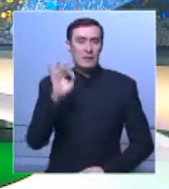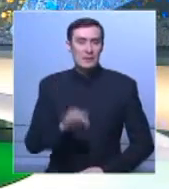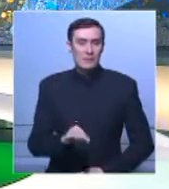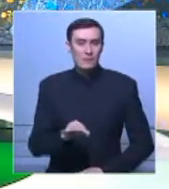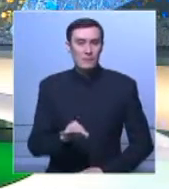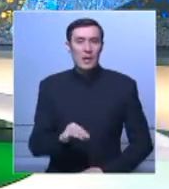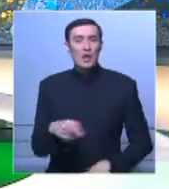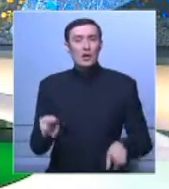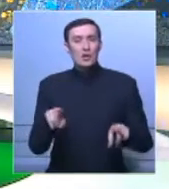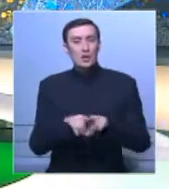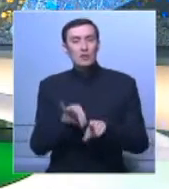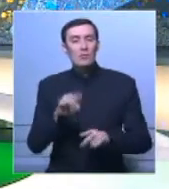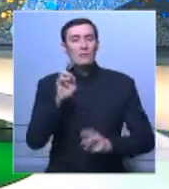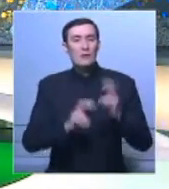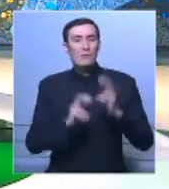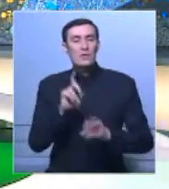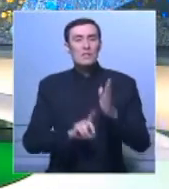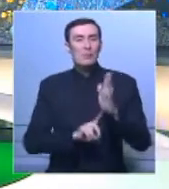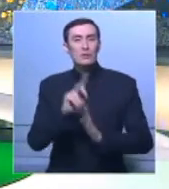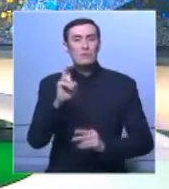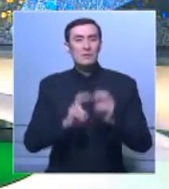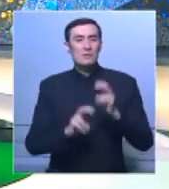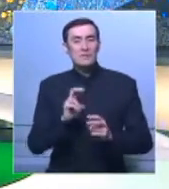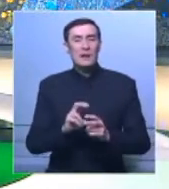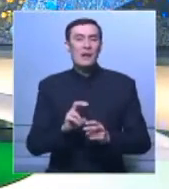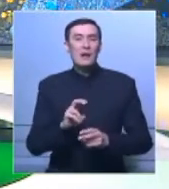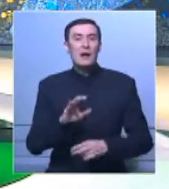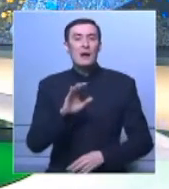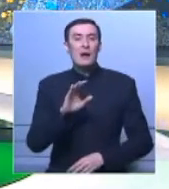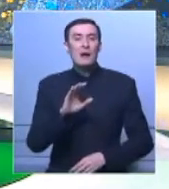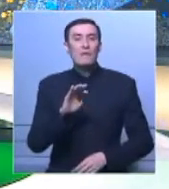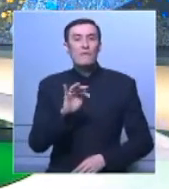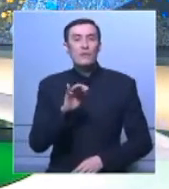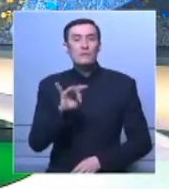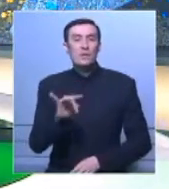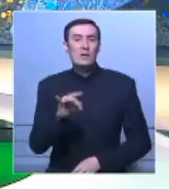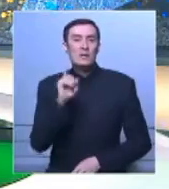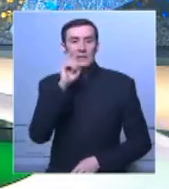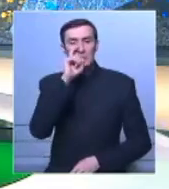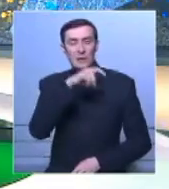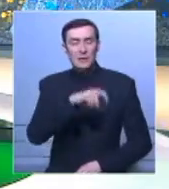20%. Кроме того, на заводе запустят производство экстракционной фосфорной кислоты.